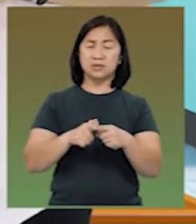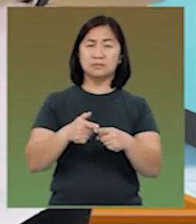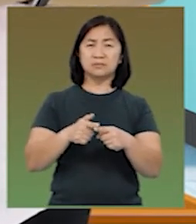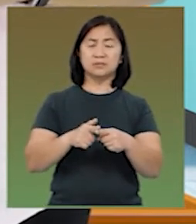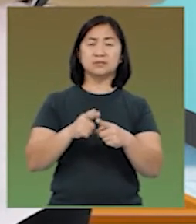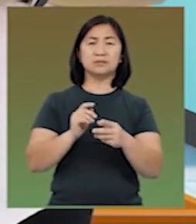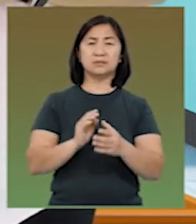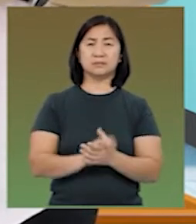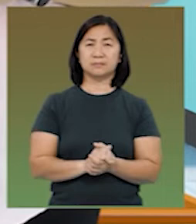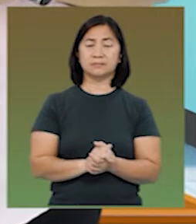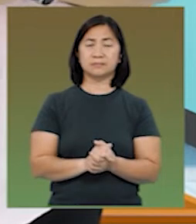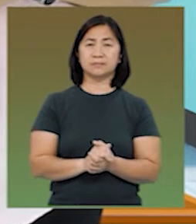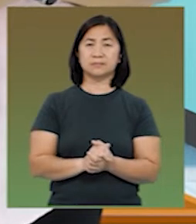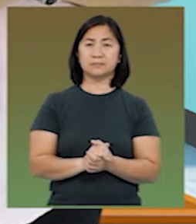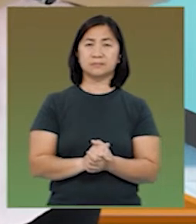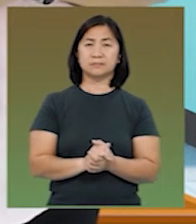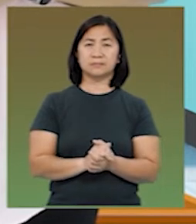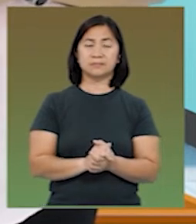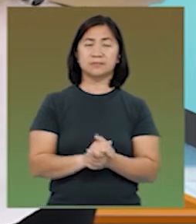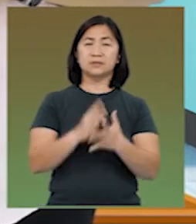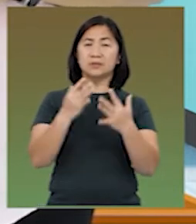6,000 grams.